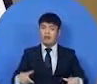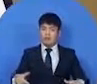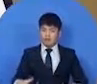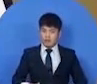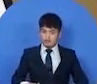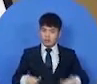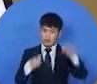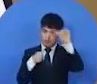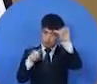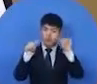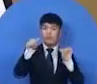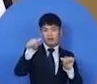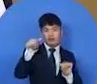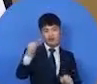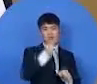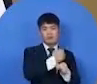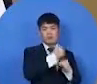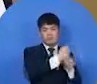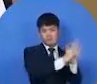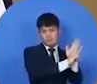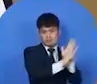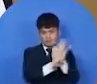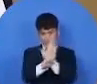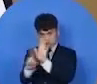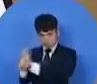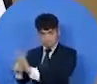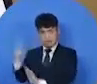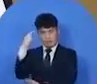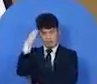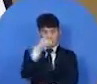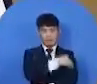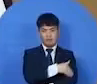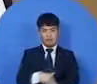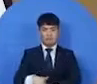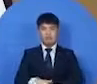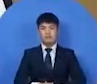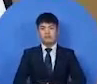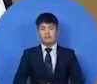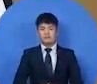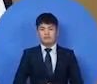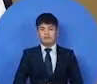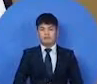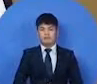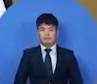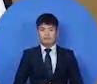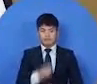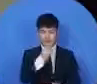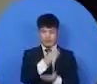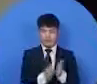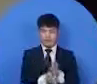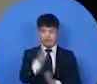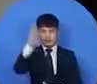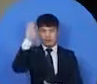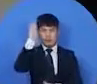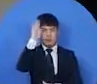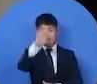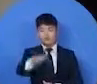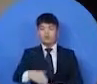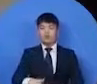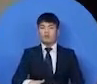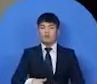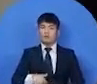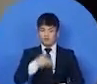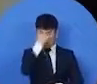홍보 스티커를 제작 실외 퍼스에 부착해서 이 운동이 결실을 맺도록 추진을 하겠습니다 시는